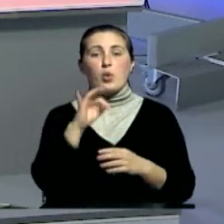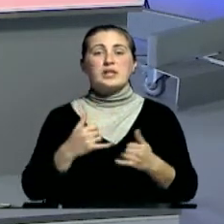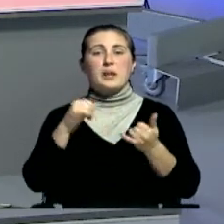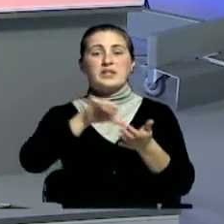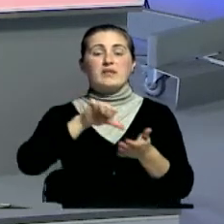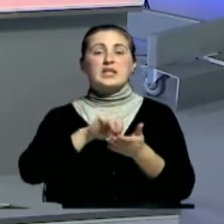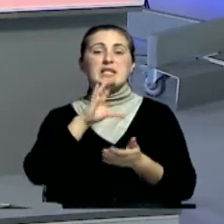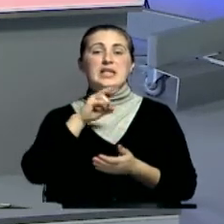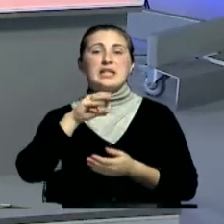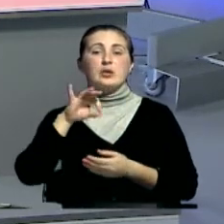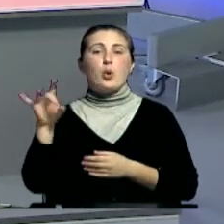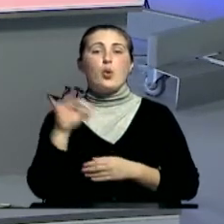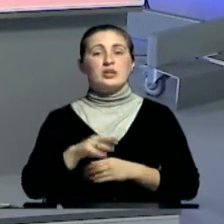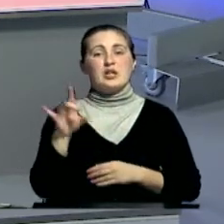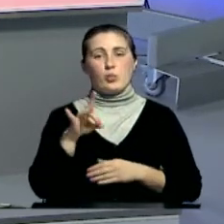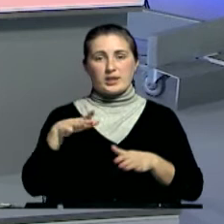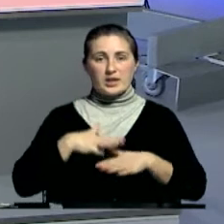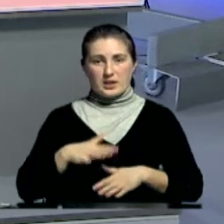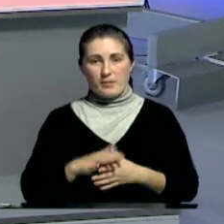от Республики Крым.